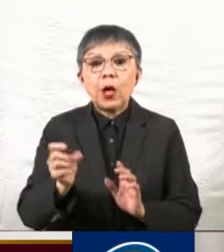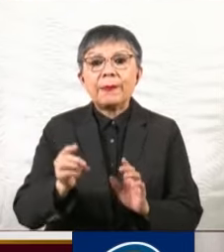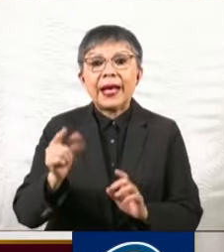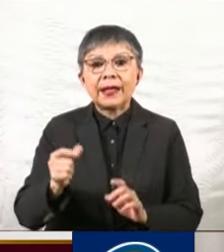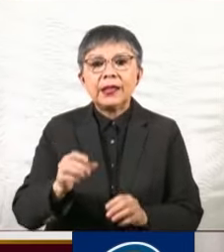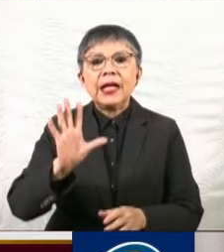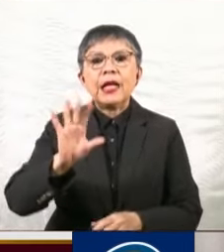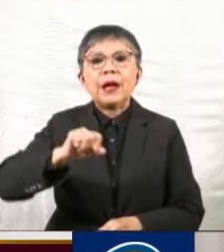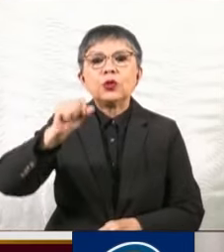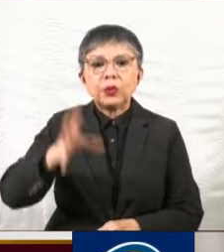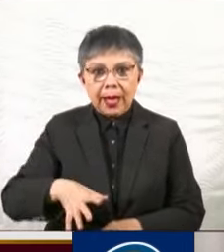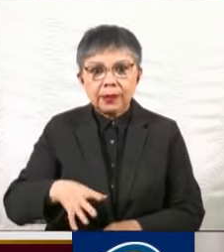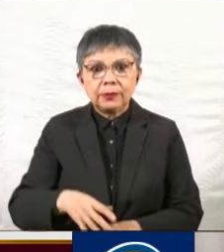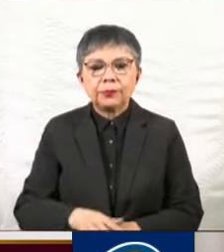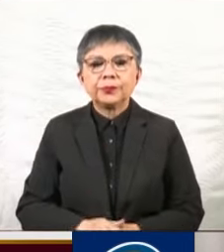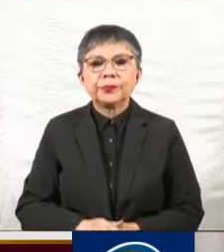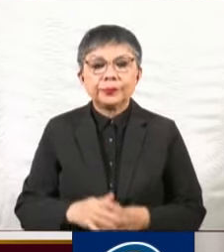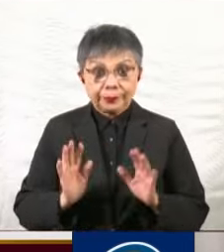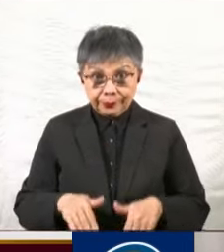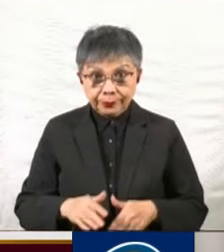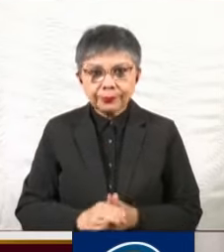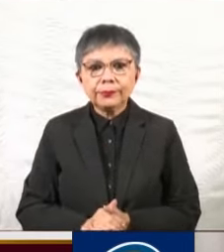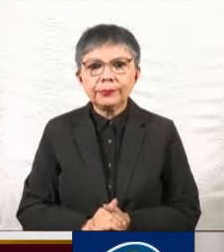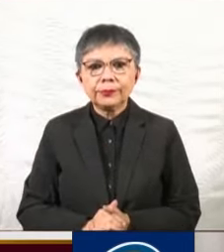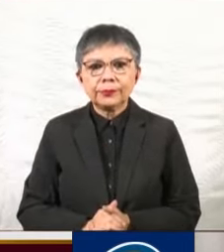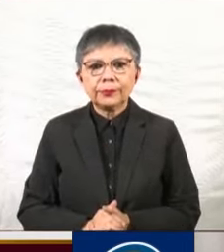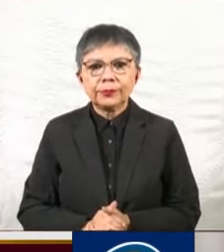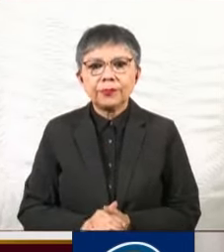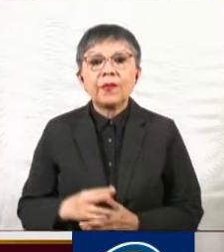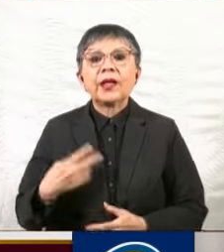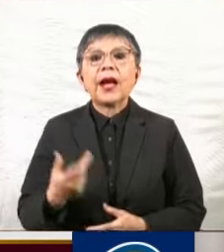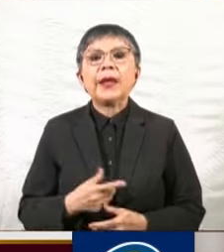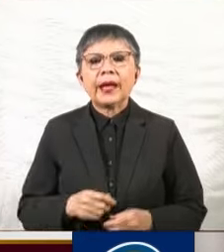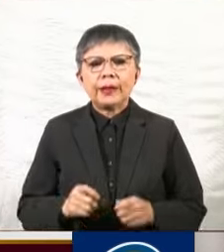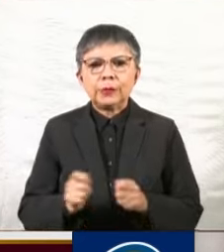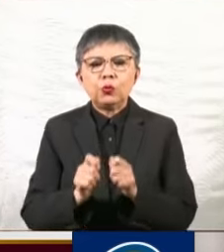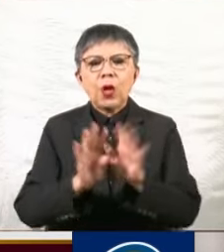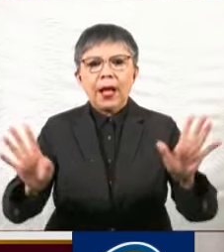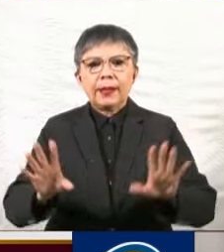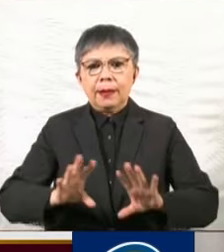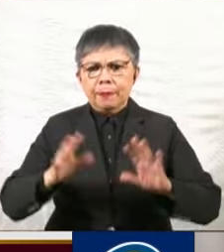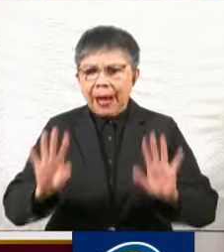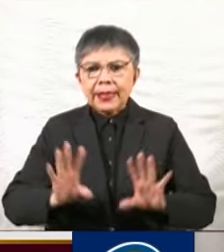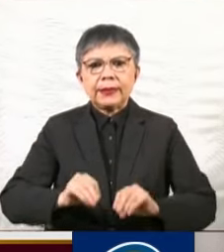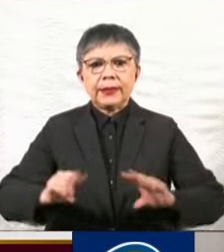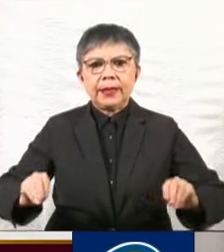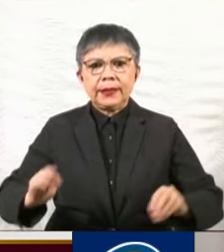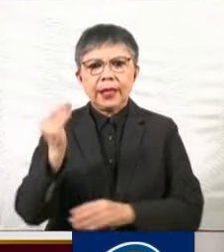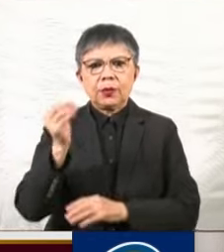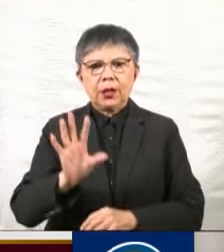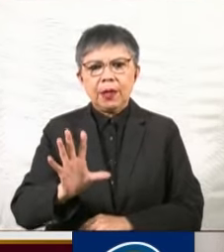R5 juta Bapak Ibu saudara-saudara sekalian kami juga akan membuka lapangan kerja di Jakarta